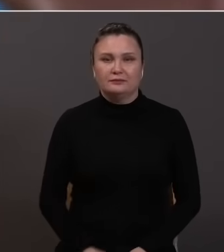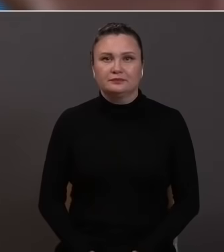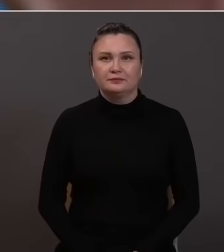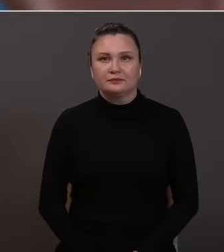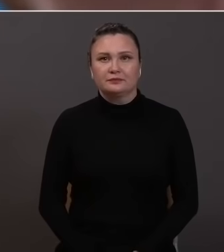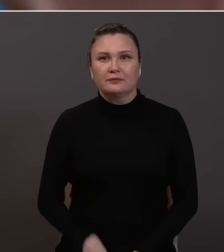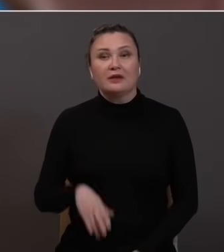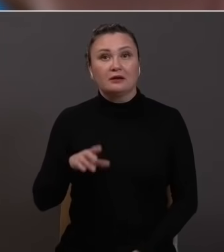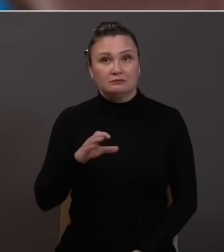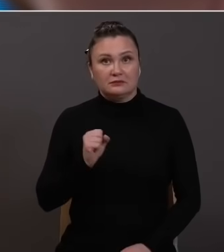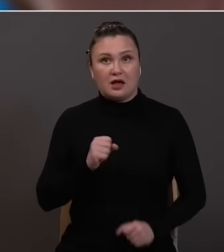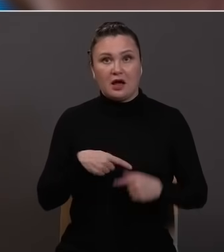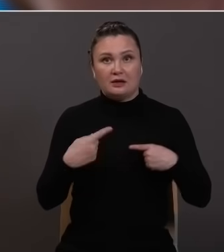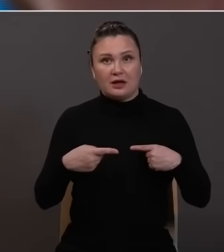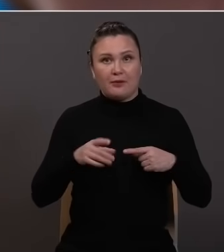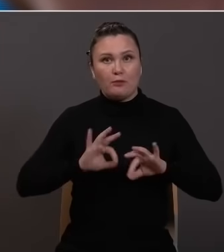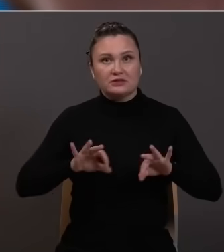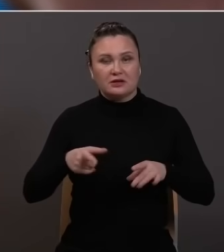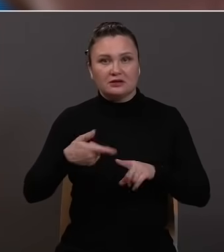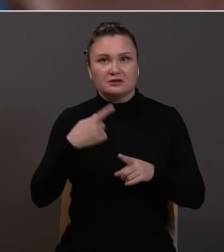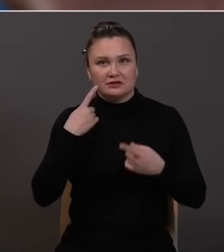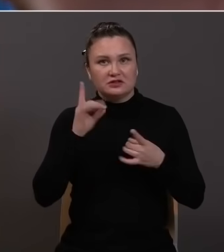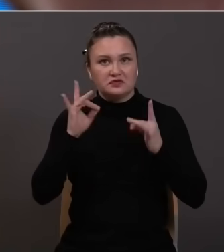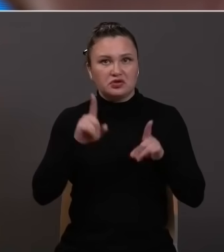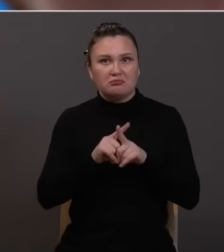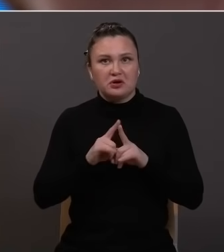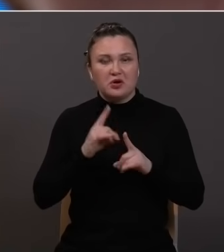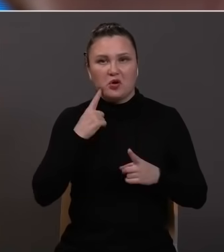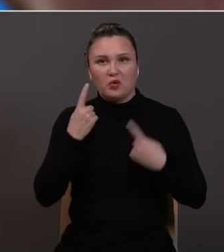На этапе описания это уже звучит действительно круто, и понимаешь,